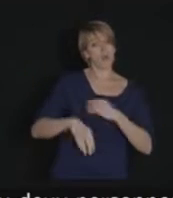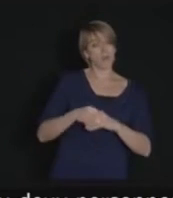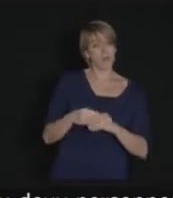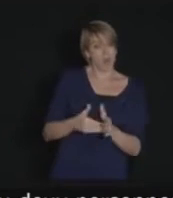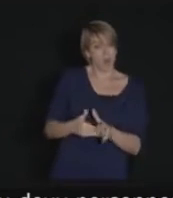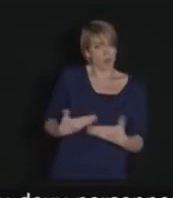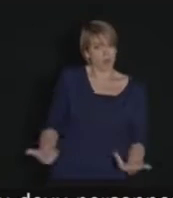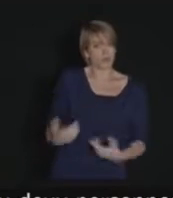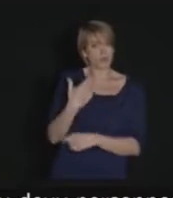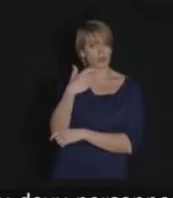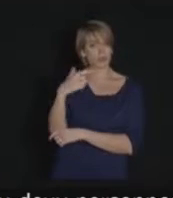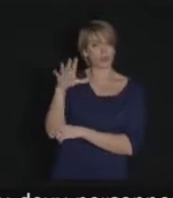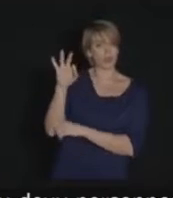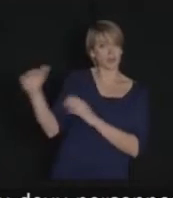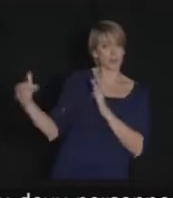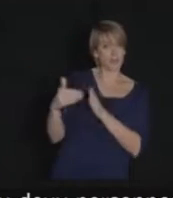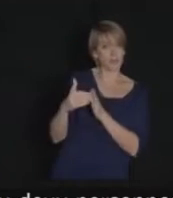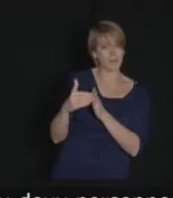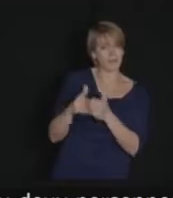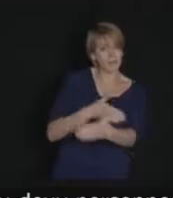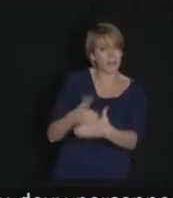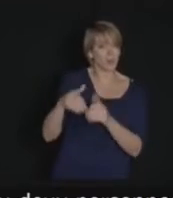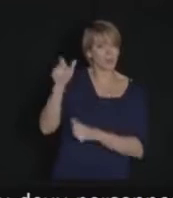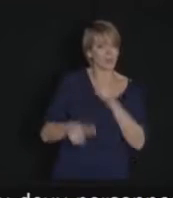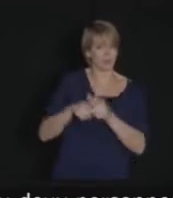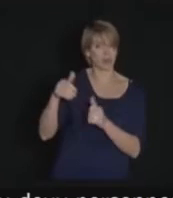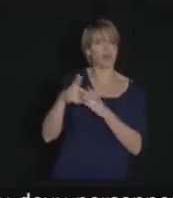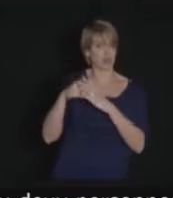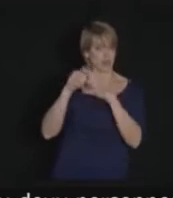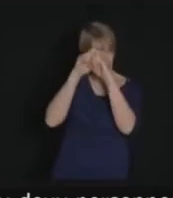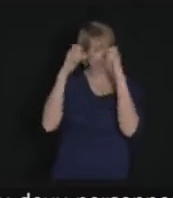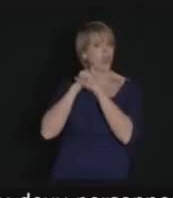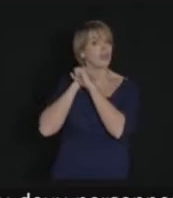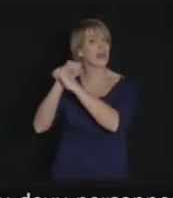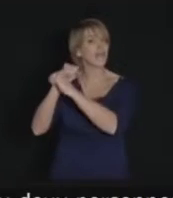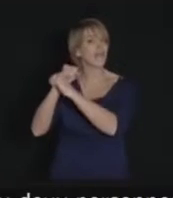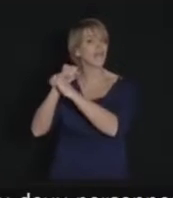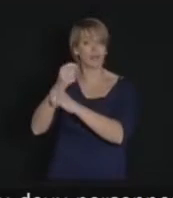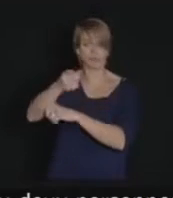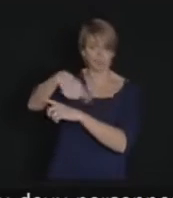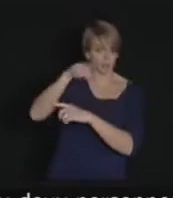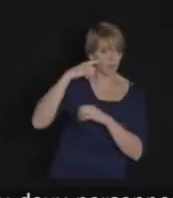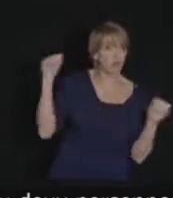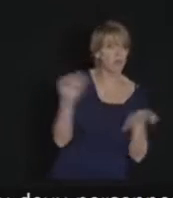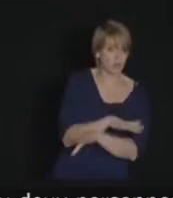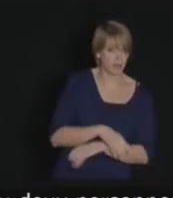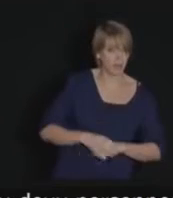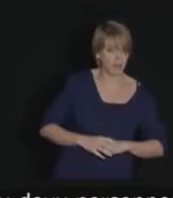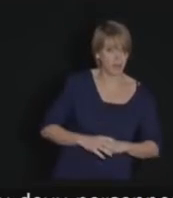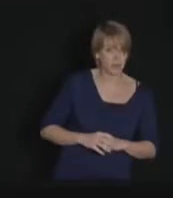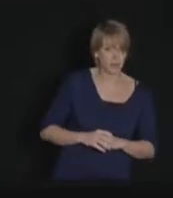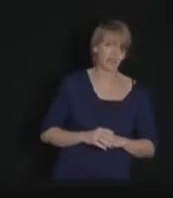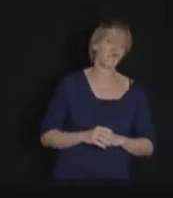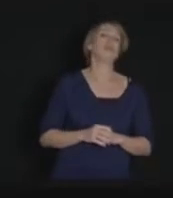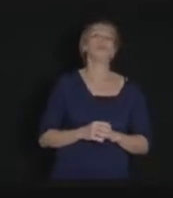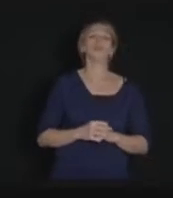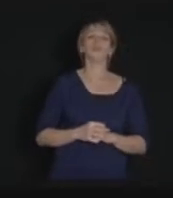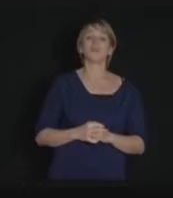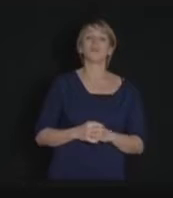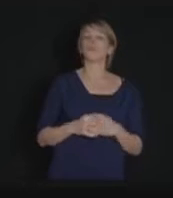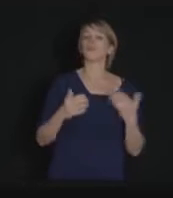Il y a 250 millions d'esclaves encore dans le monde, vous entendez? Et des fois, les esclaves sont par là, et on ne les voit